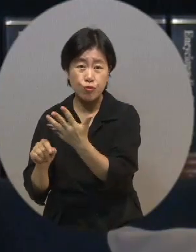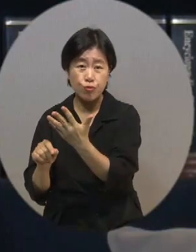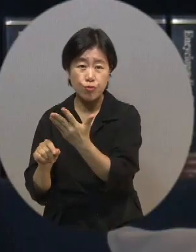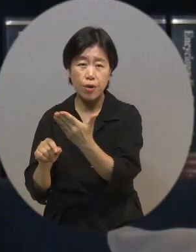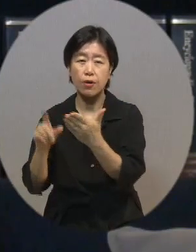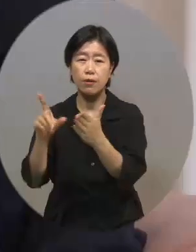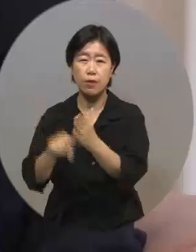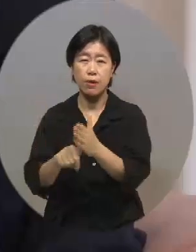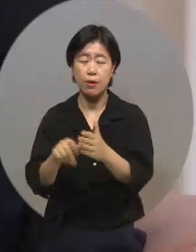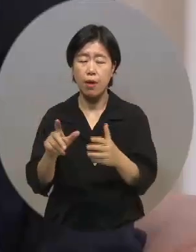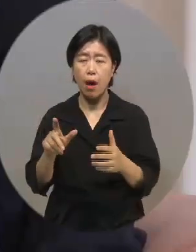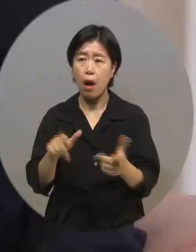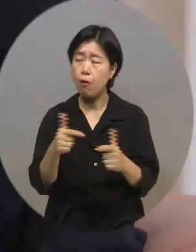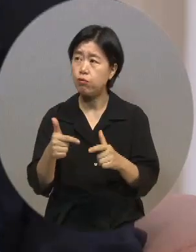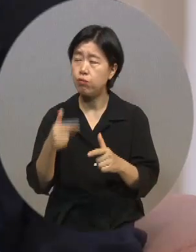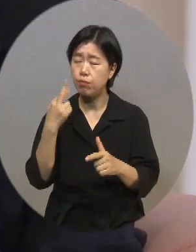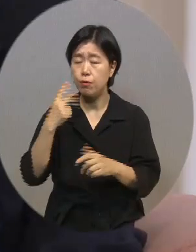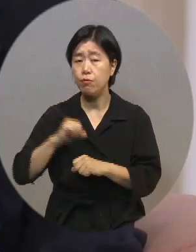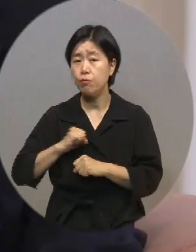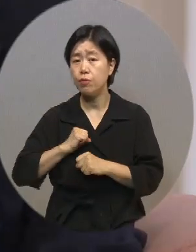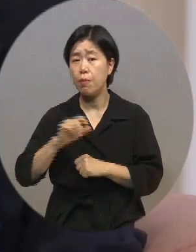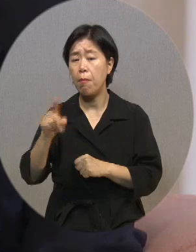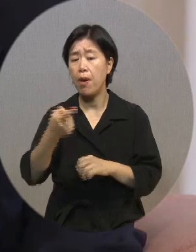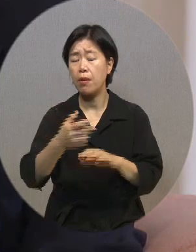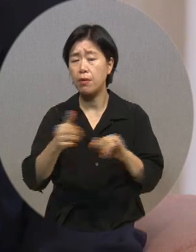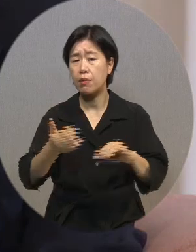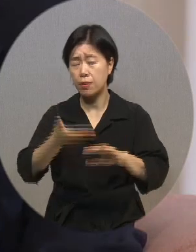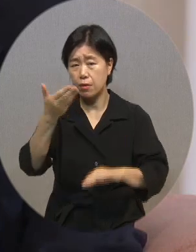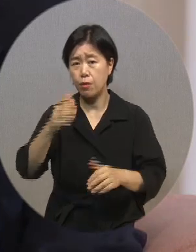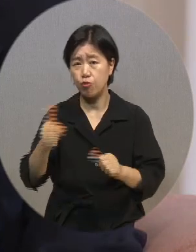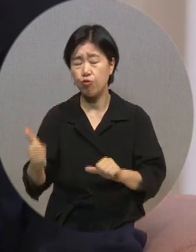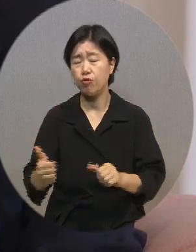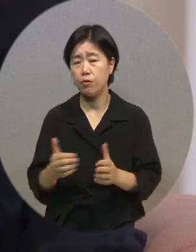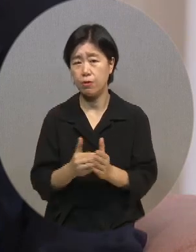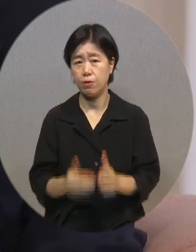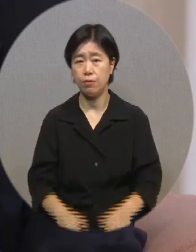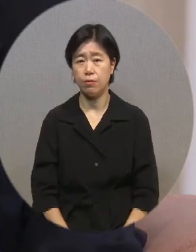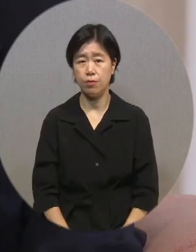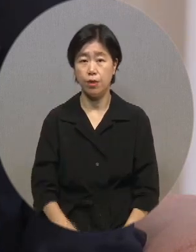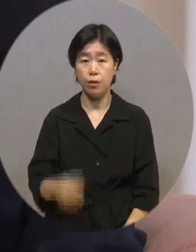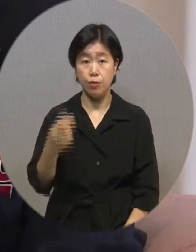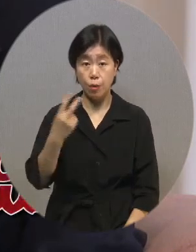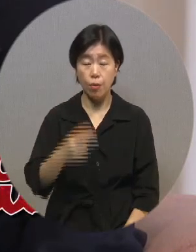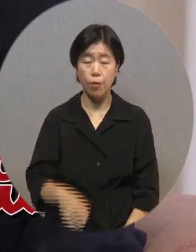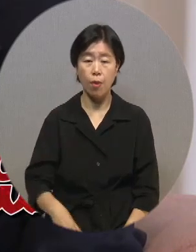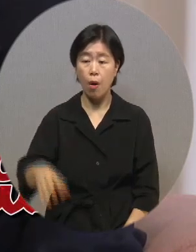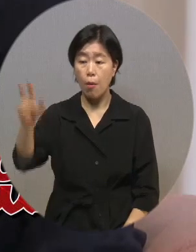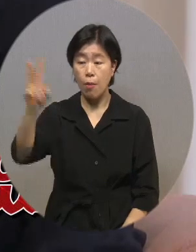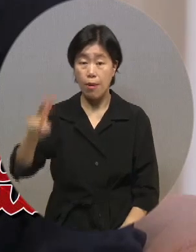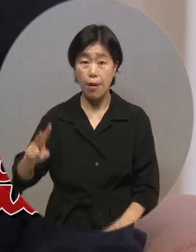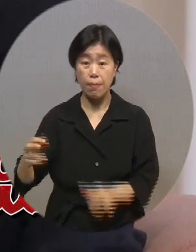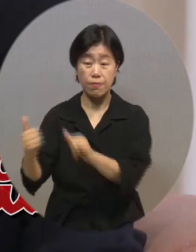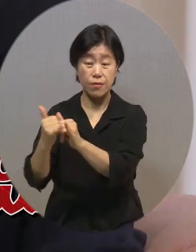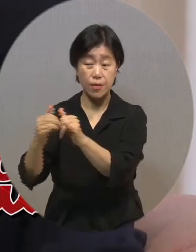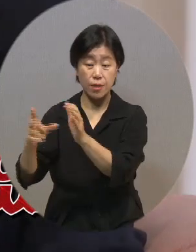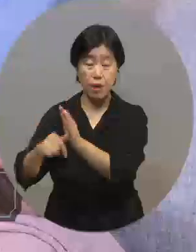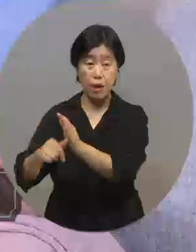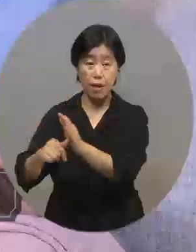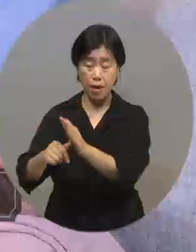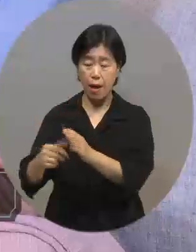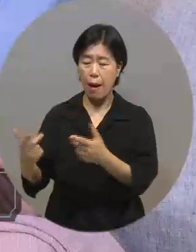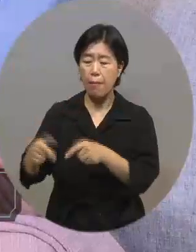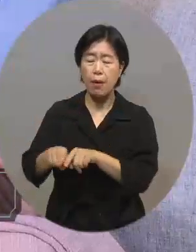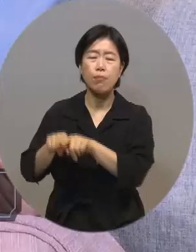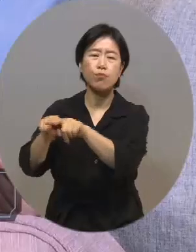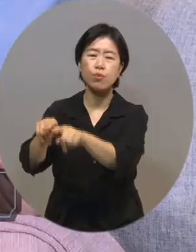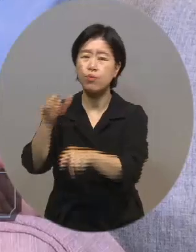그리고 우리가 월남에 7년 반 동안 파병을 가 있었고 2만 5천 명이 사상자가 있었고 그래서